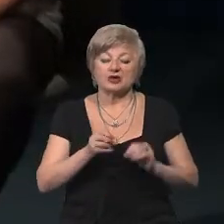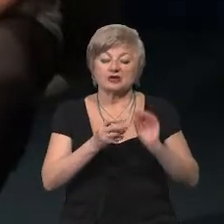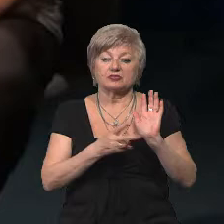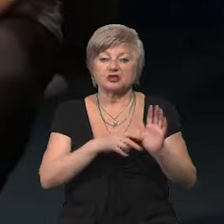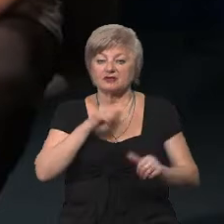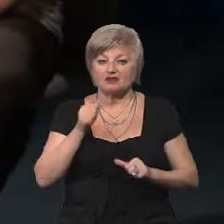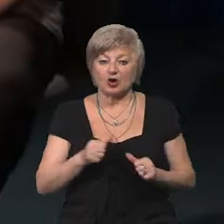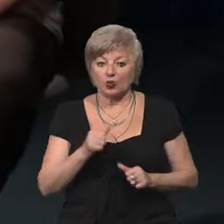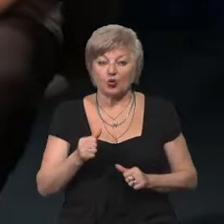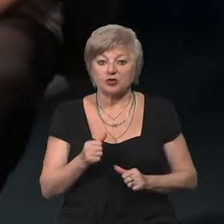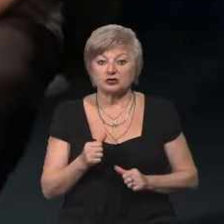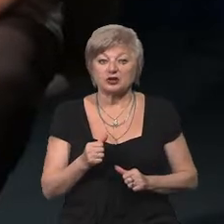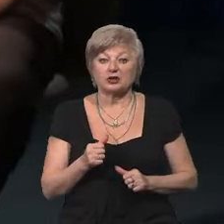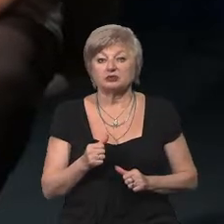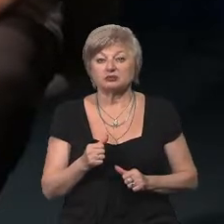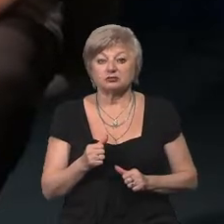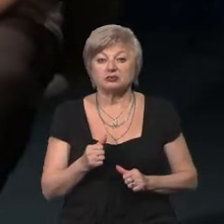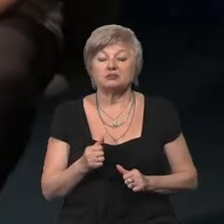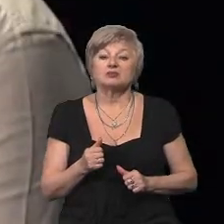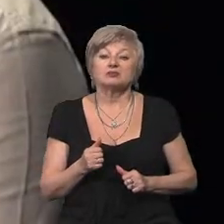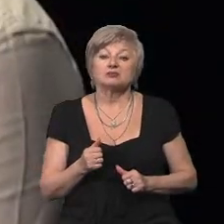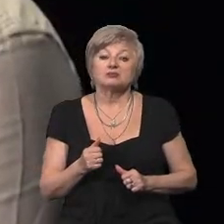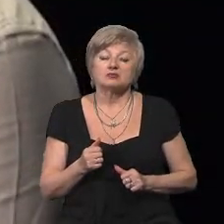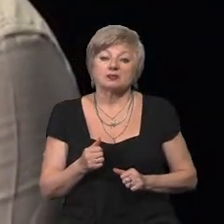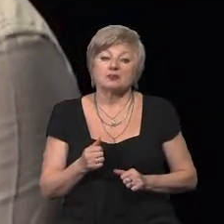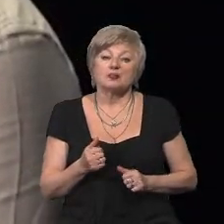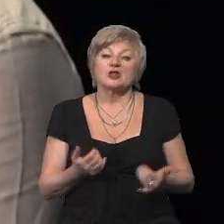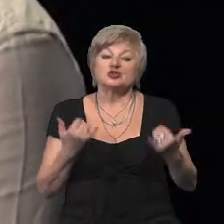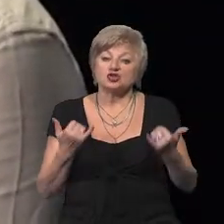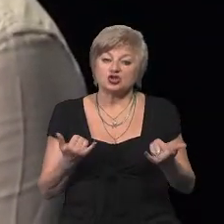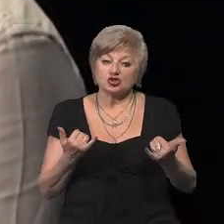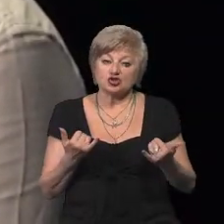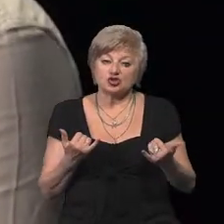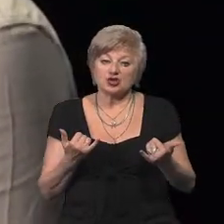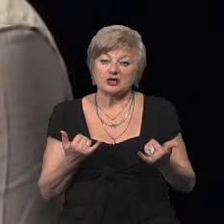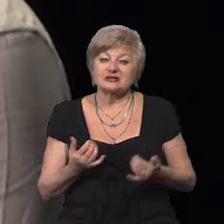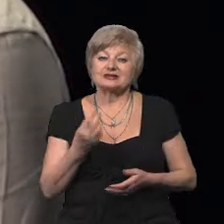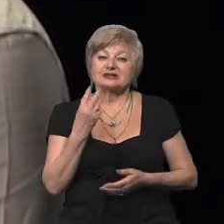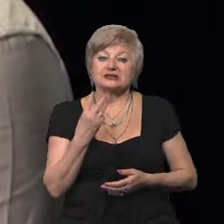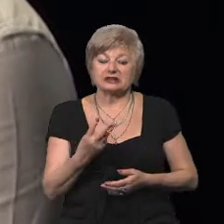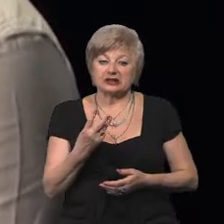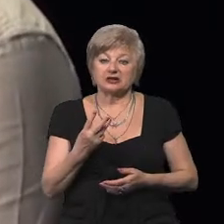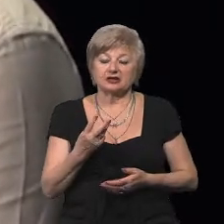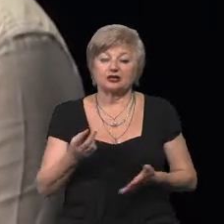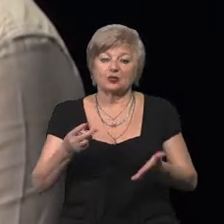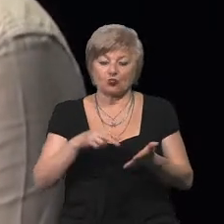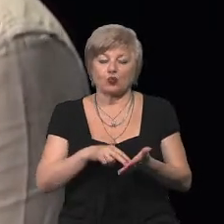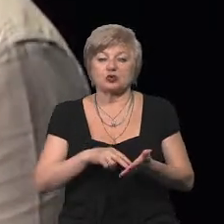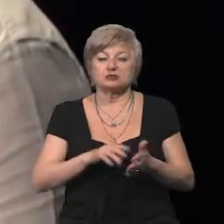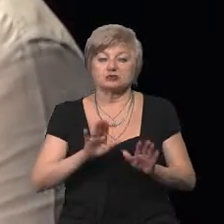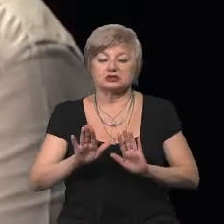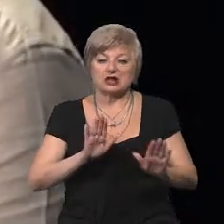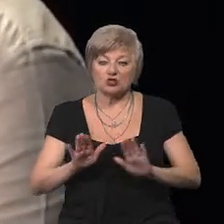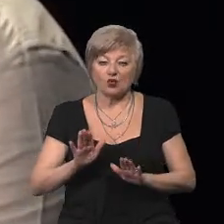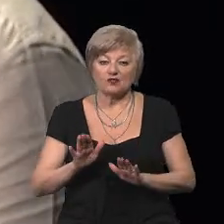2018 року. Це, ну, практично рік, чуть менше, ну, скоро буде рік. Сейчас три постановки, которые мы сделали